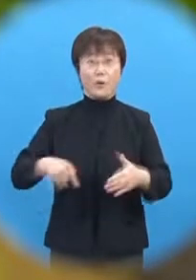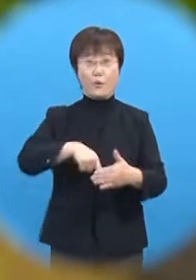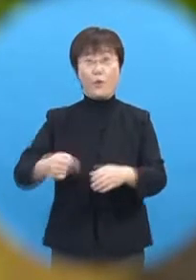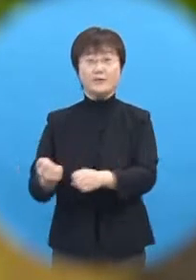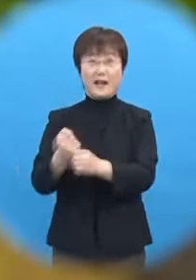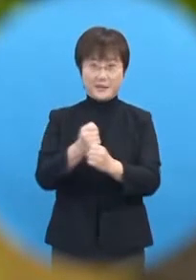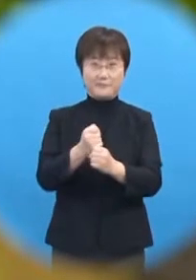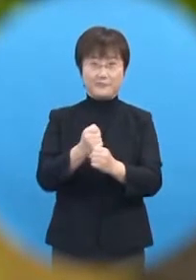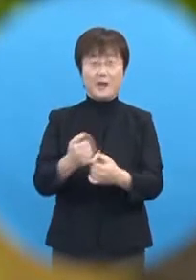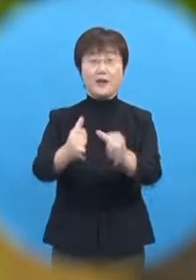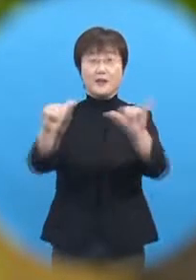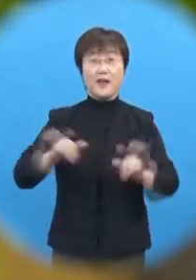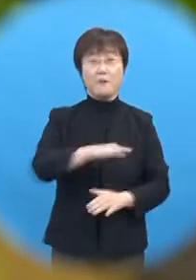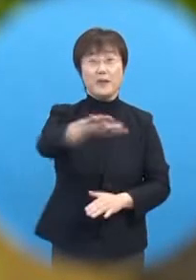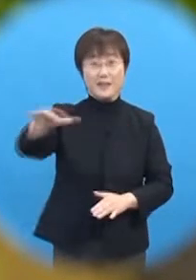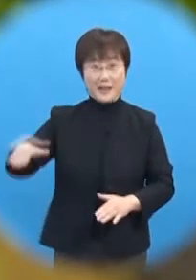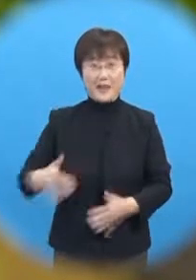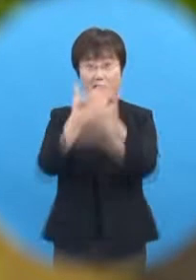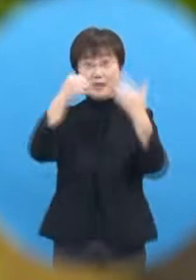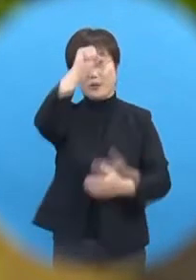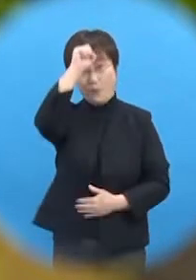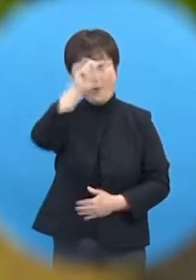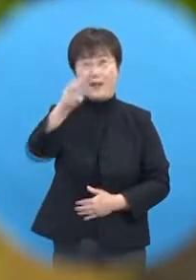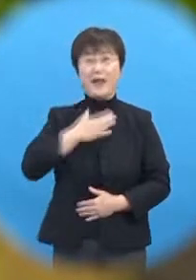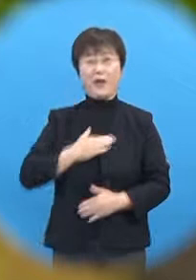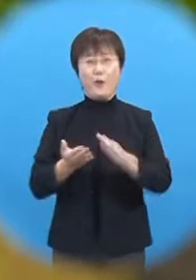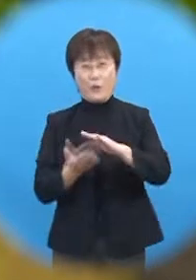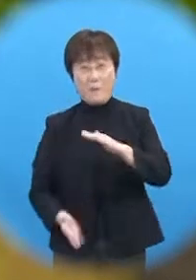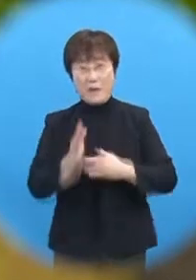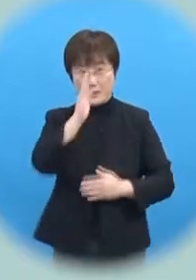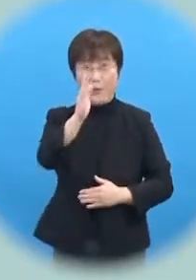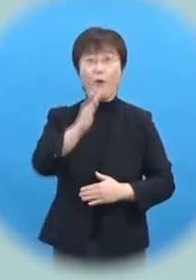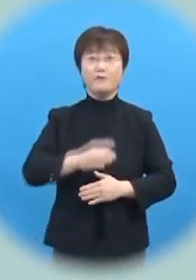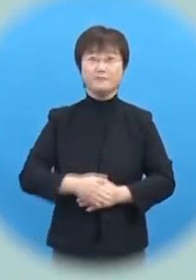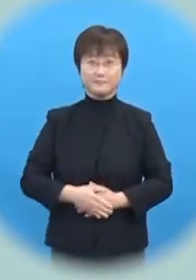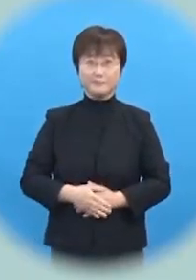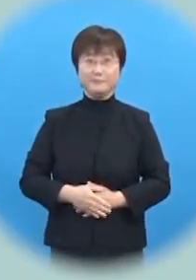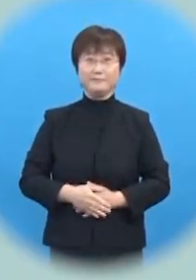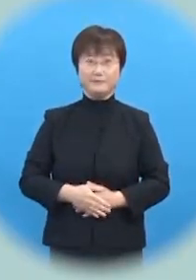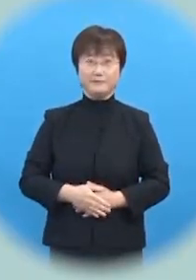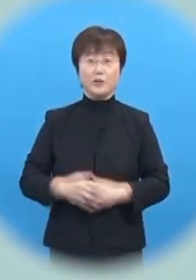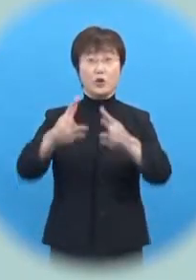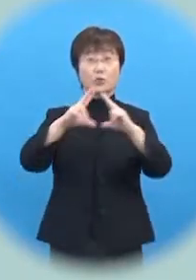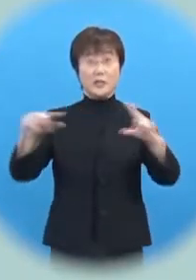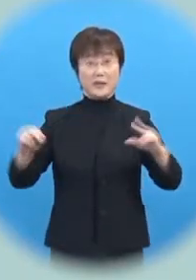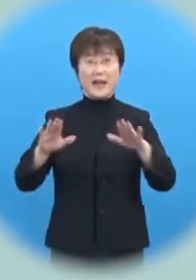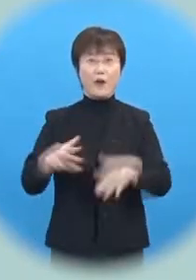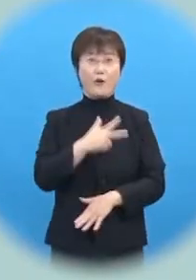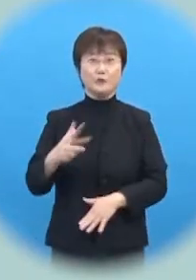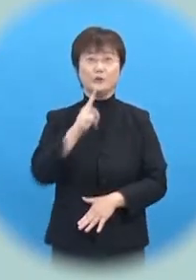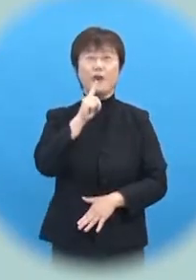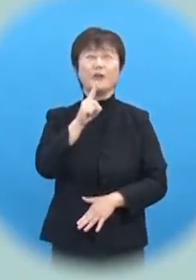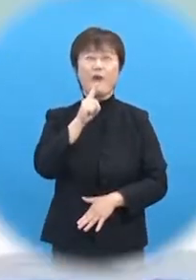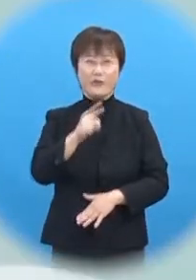らい。社会みんなで認知症への理解を深めましょう。ここでフジッピーから今週の